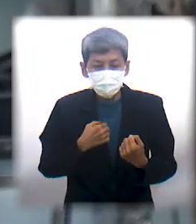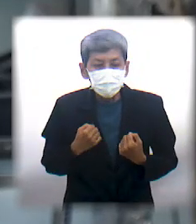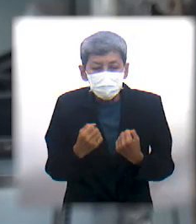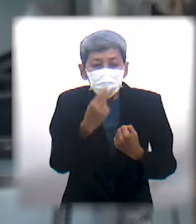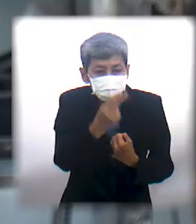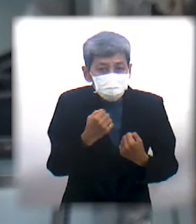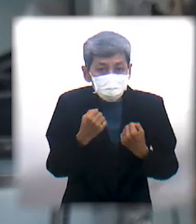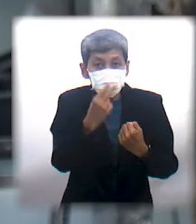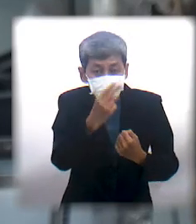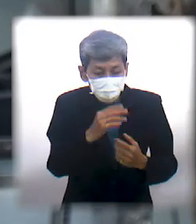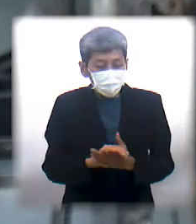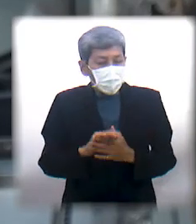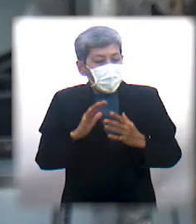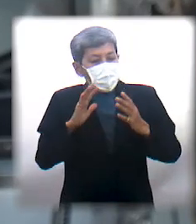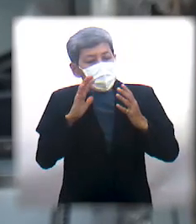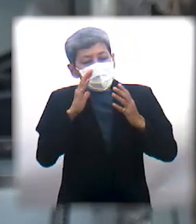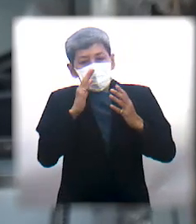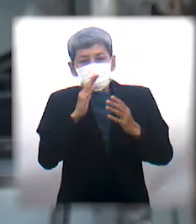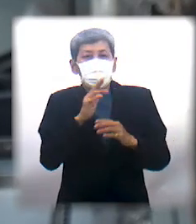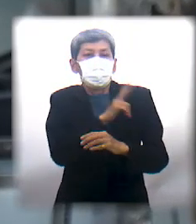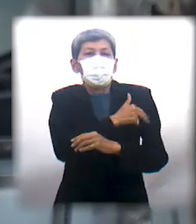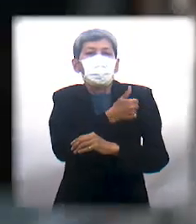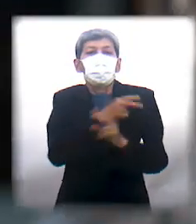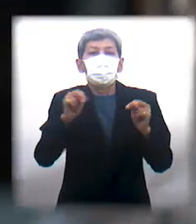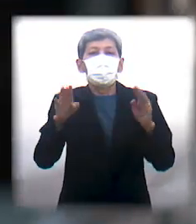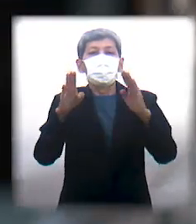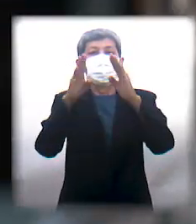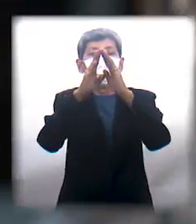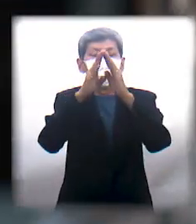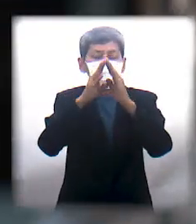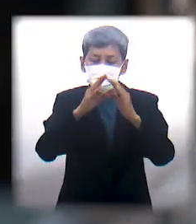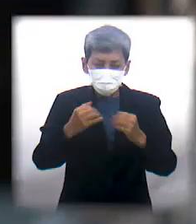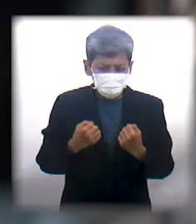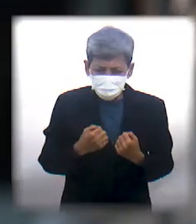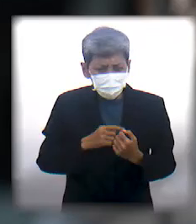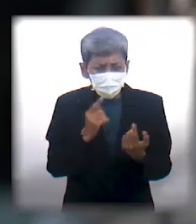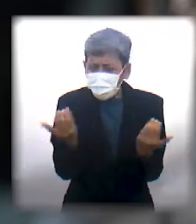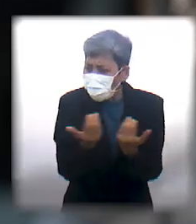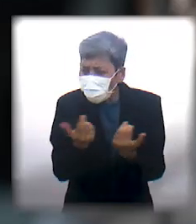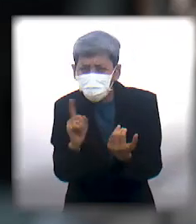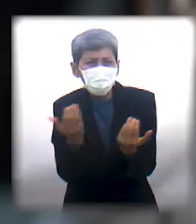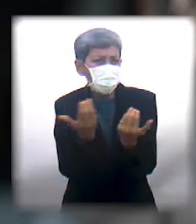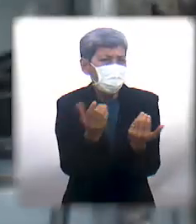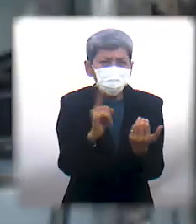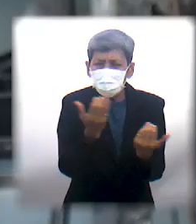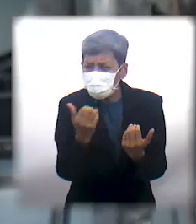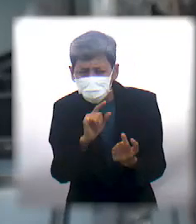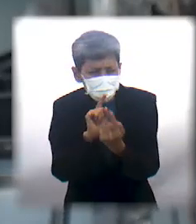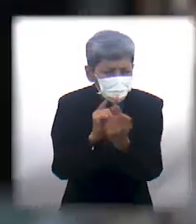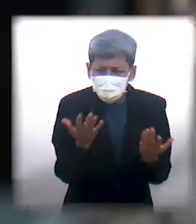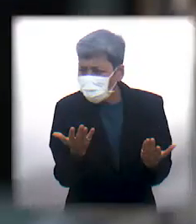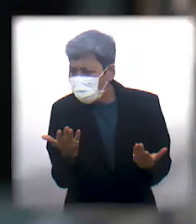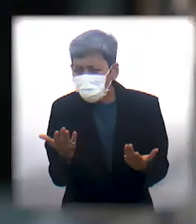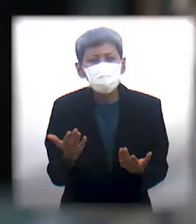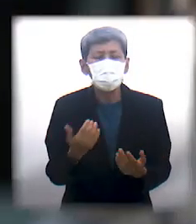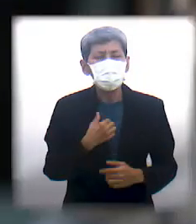ไปถึงโรงพยาบาลนครปฐมก็วิ่งหาลูกอย่างเดียวว่าลูกเราอยู่ไหนเจอก็